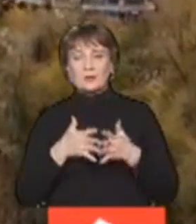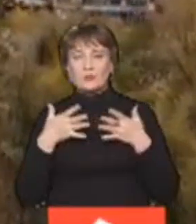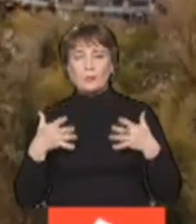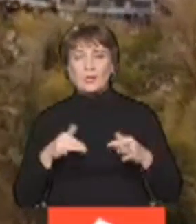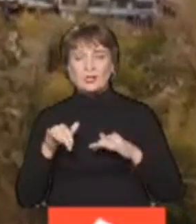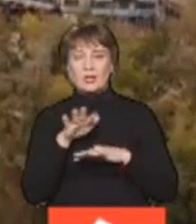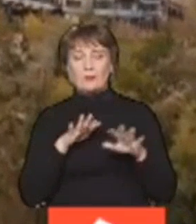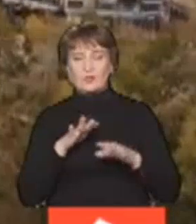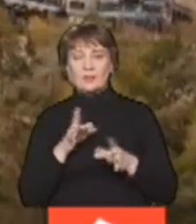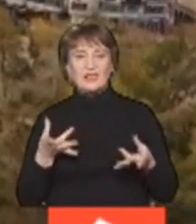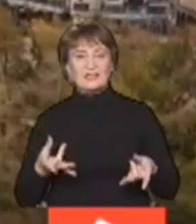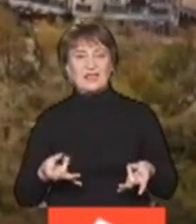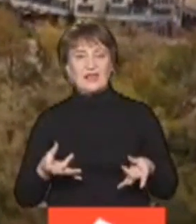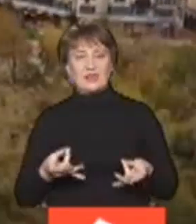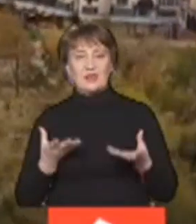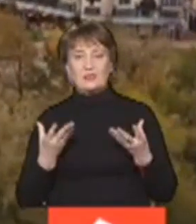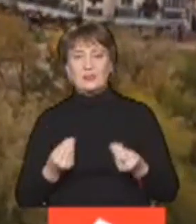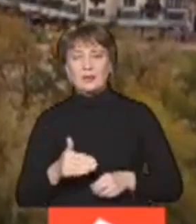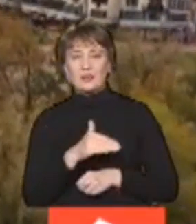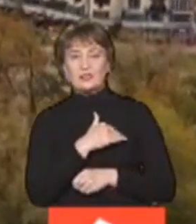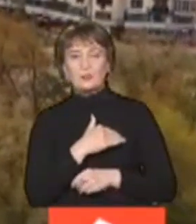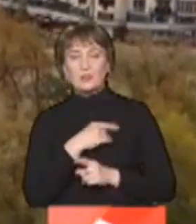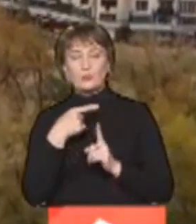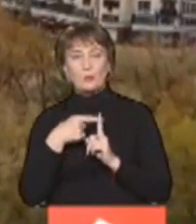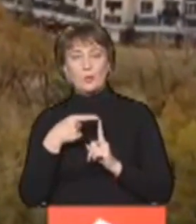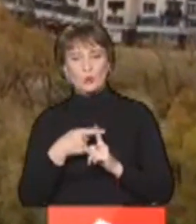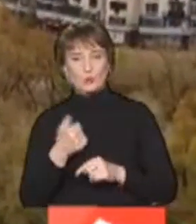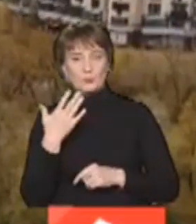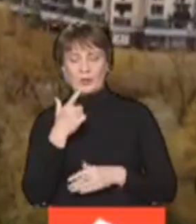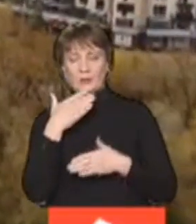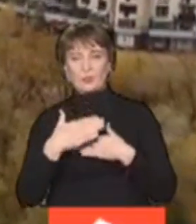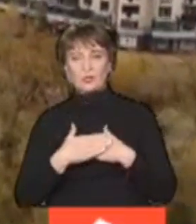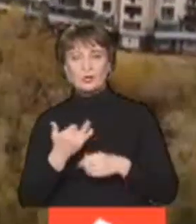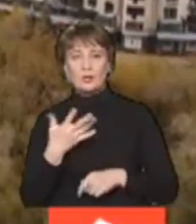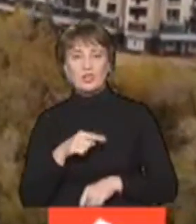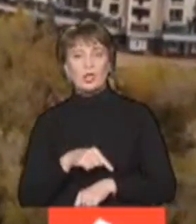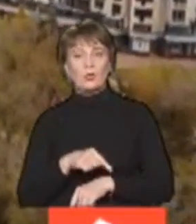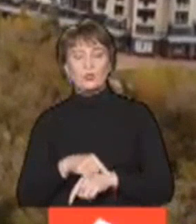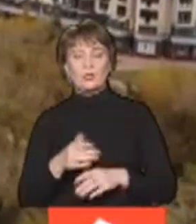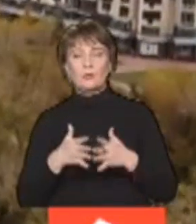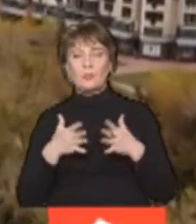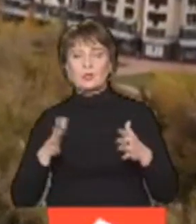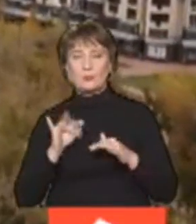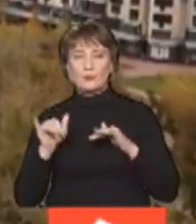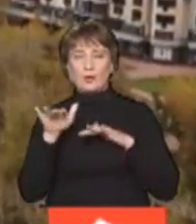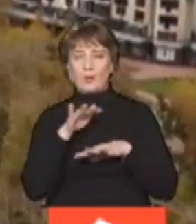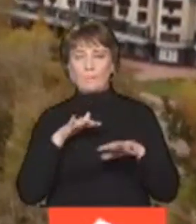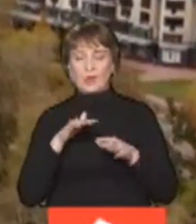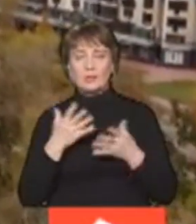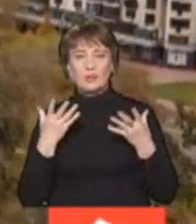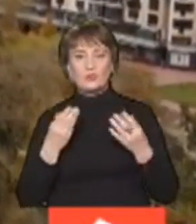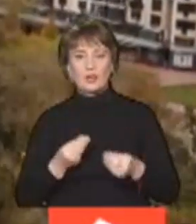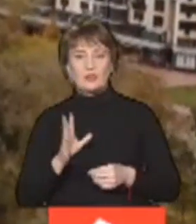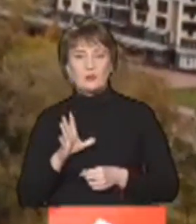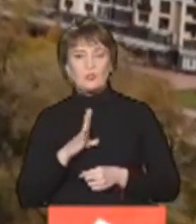хмар, якийсь доволі сирий день, але із температурою плюс 5. У найближчі кілька годин також більше стане хмар, хоча в день у нас